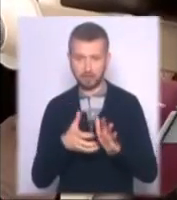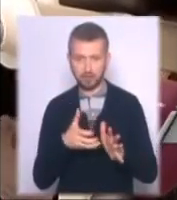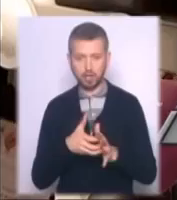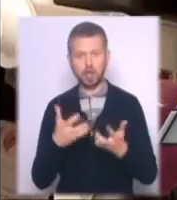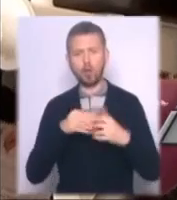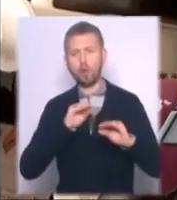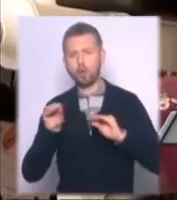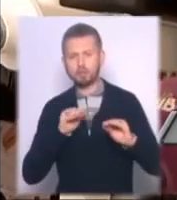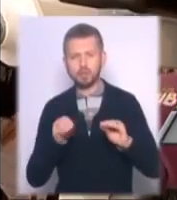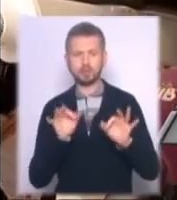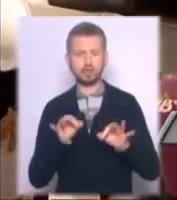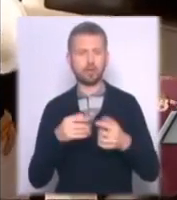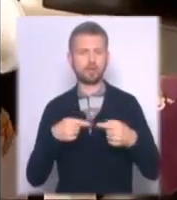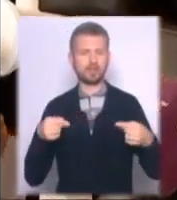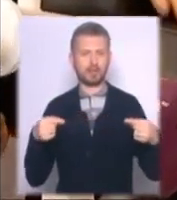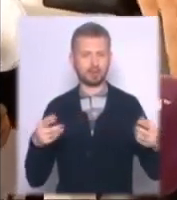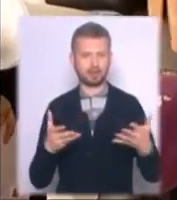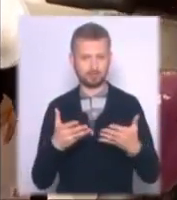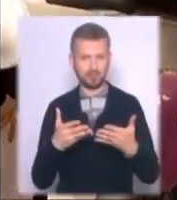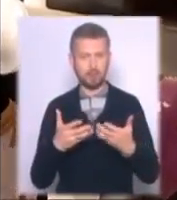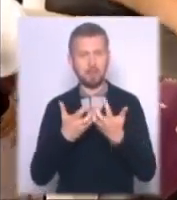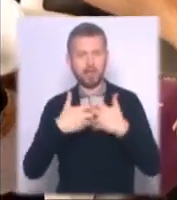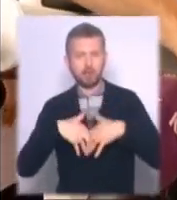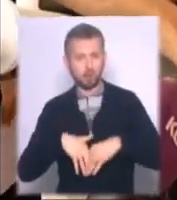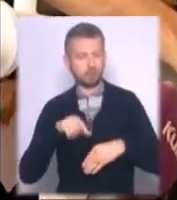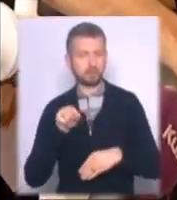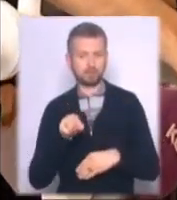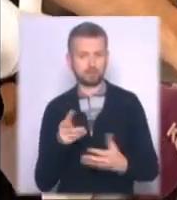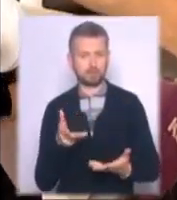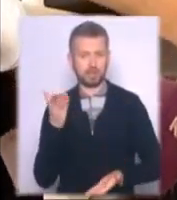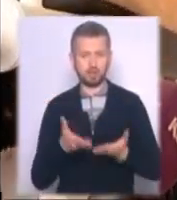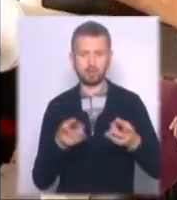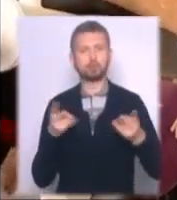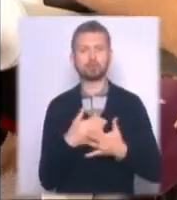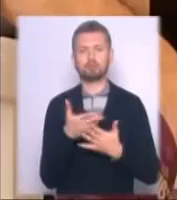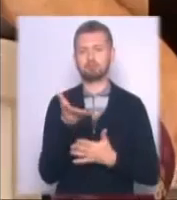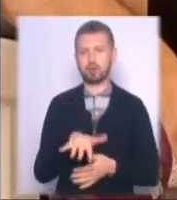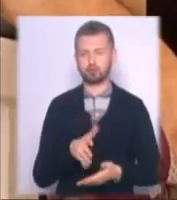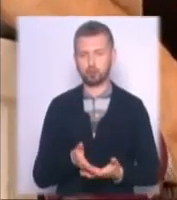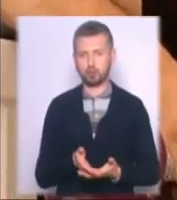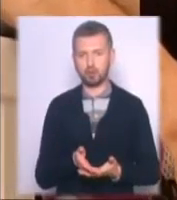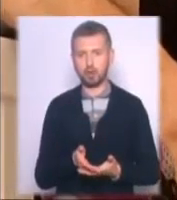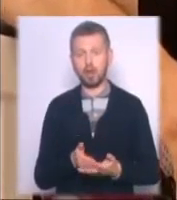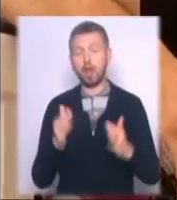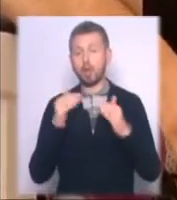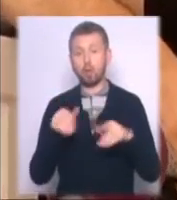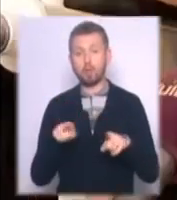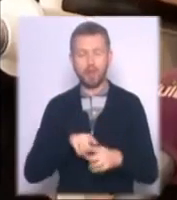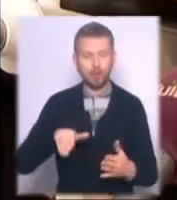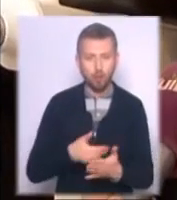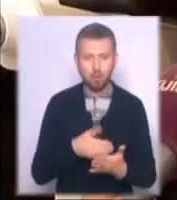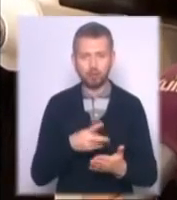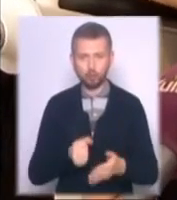всякі механізовані, як мотошини. Їх тут, напевно, потрібно штук 5. Вдома ти так лопатою на городі не